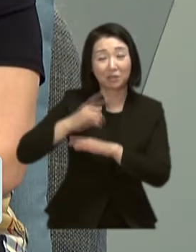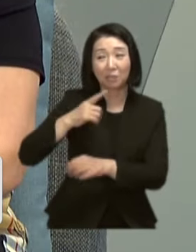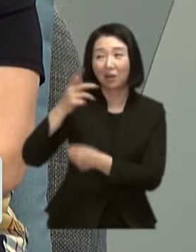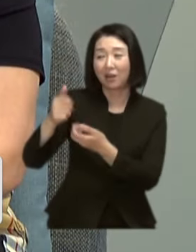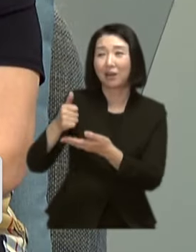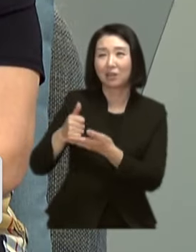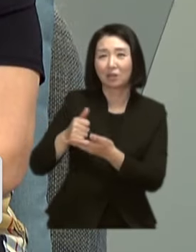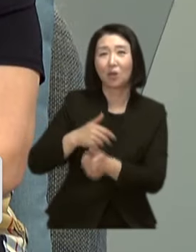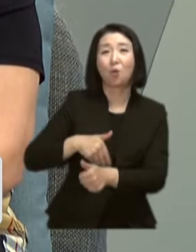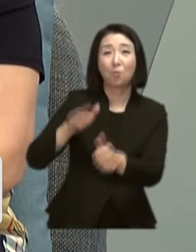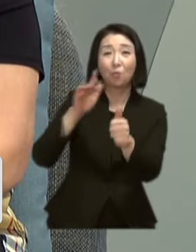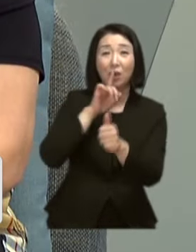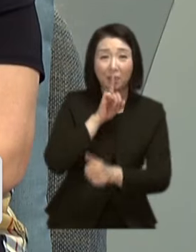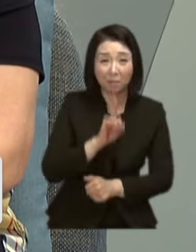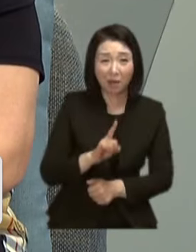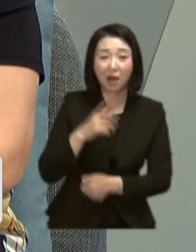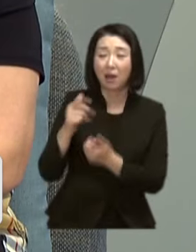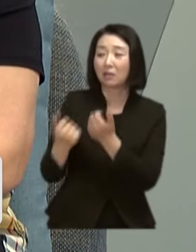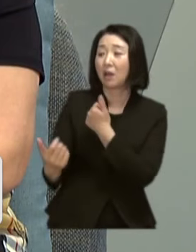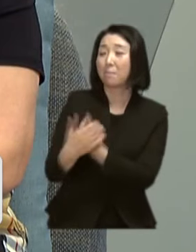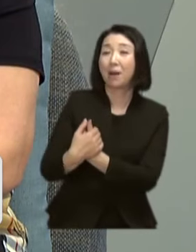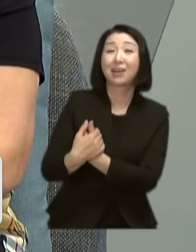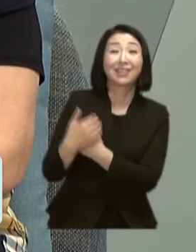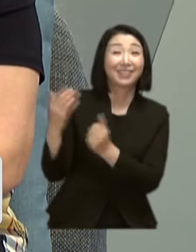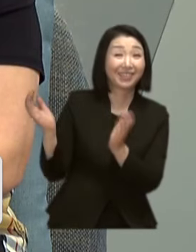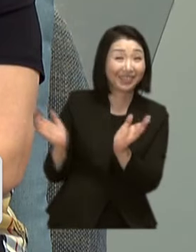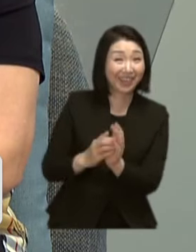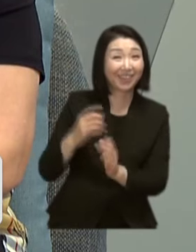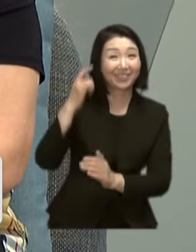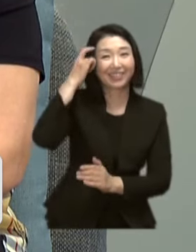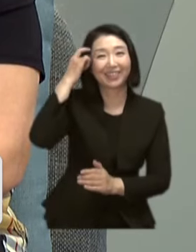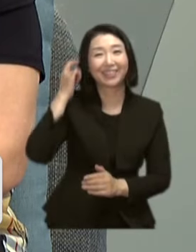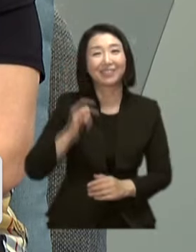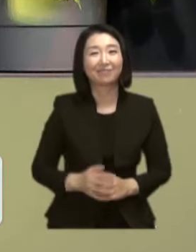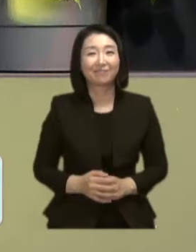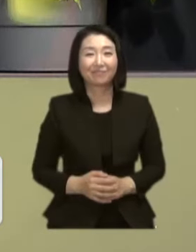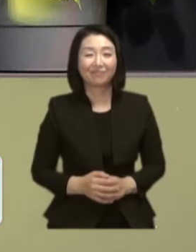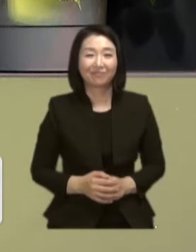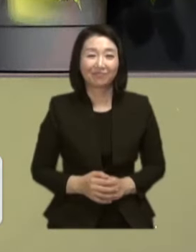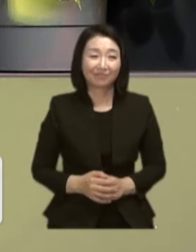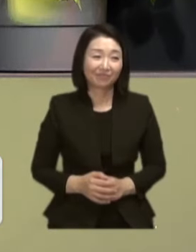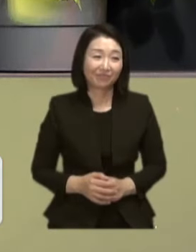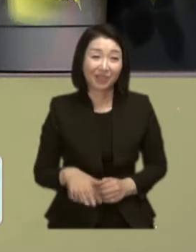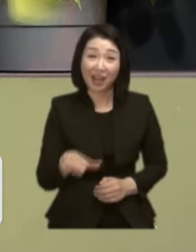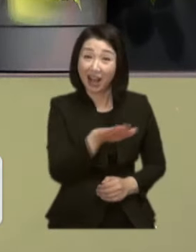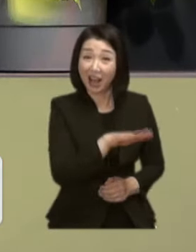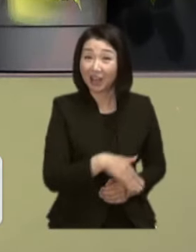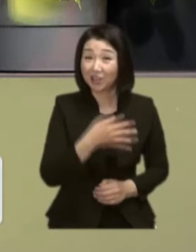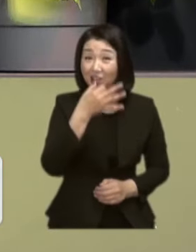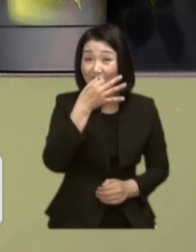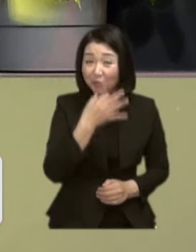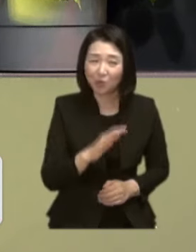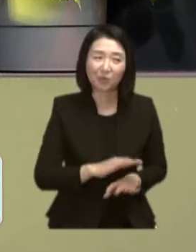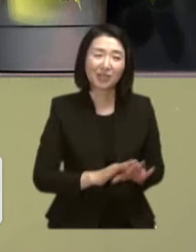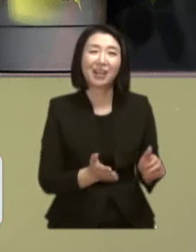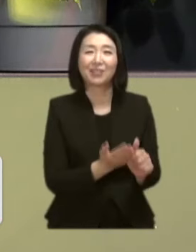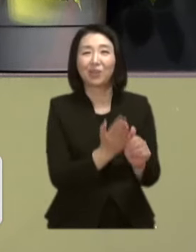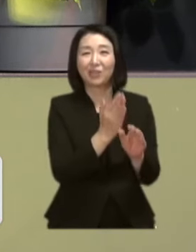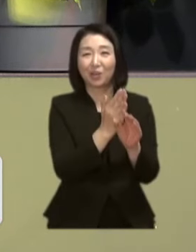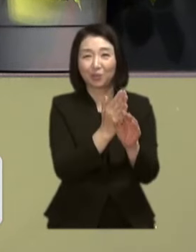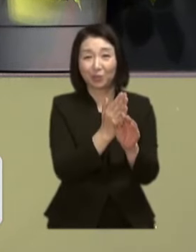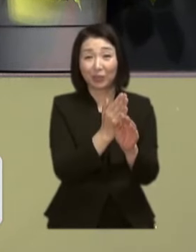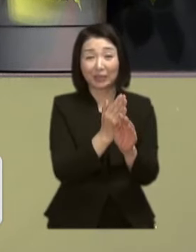하나님께서 보내신다, 네, 하나님께서 네. 맡기신다고 생각하고 있어요. 그러다 보니까 아이들도 많이 힘든 과정 속에서 성장해 가고 있고요.